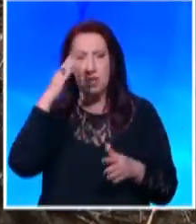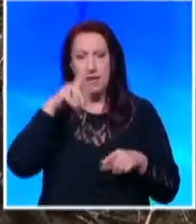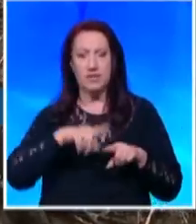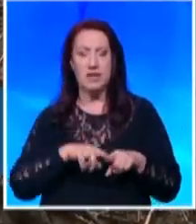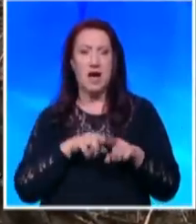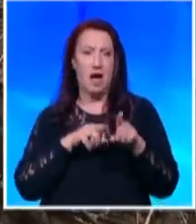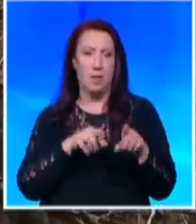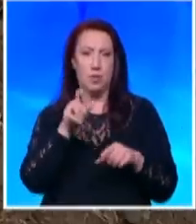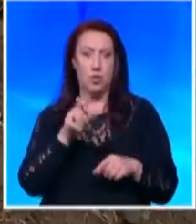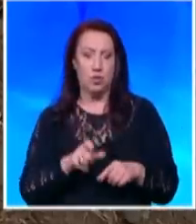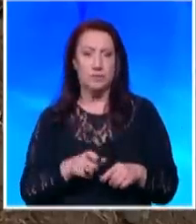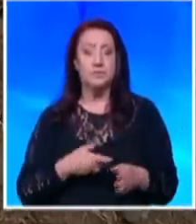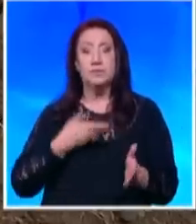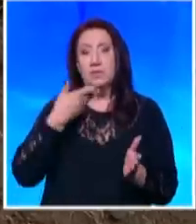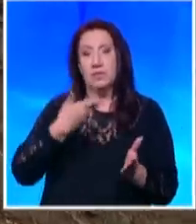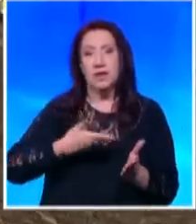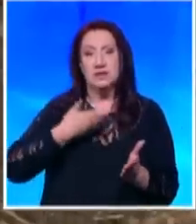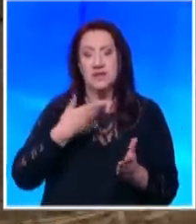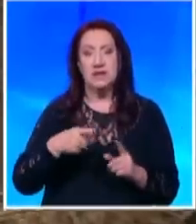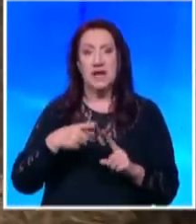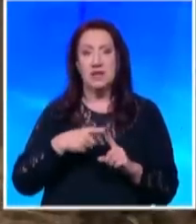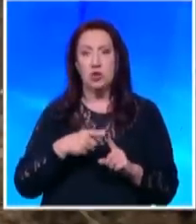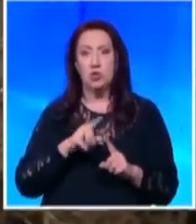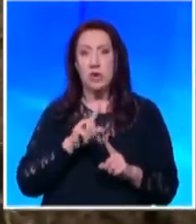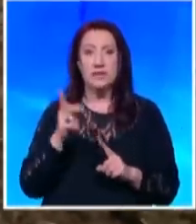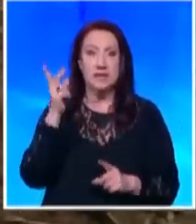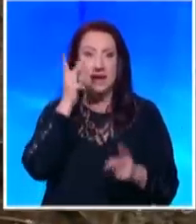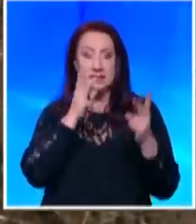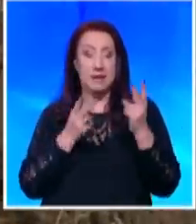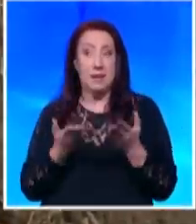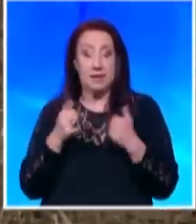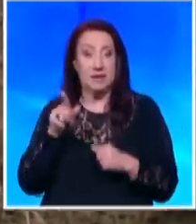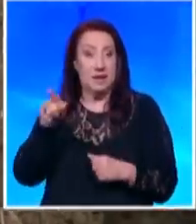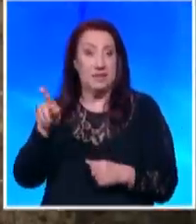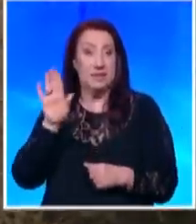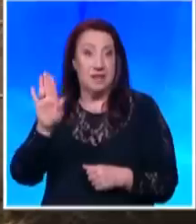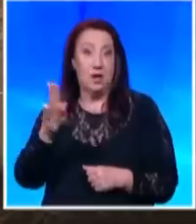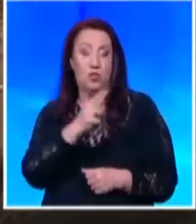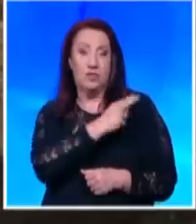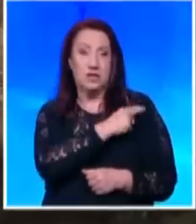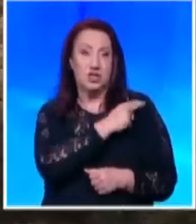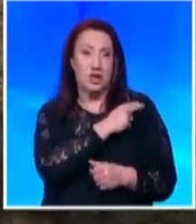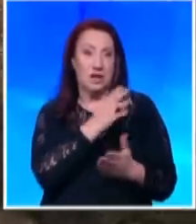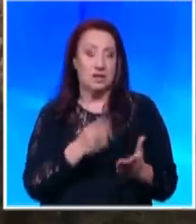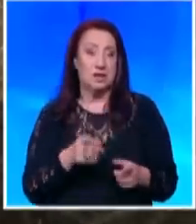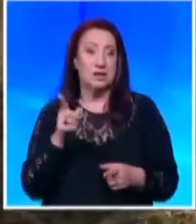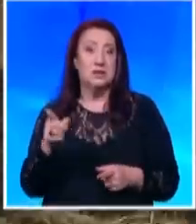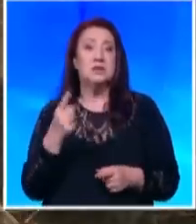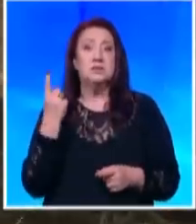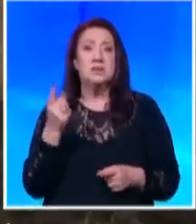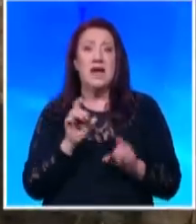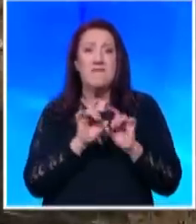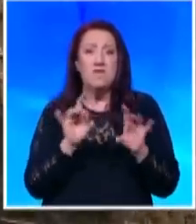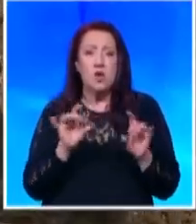Тодоров в публичното пространство за атентата не са съгласувани с началника му, а по този казус информация може да изнася само